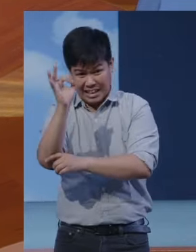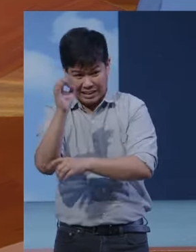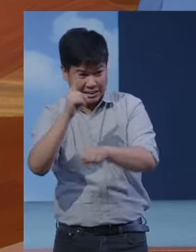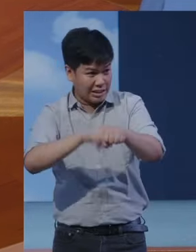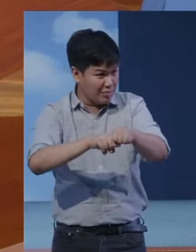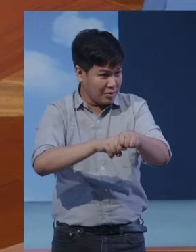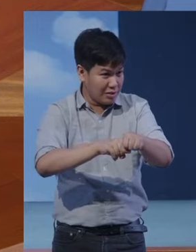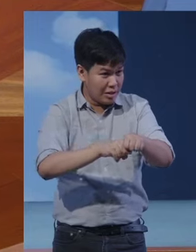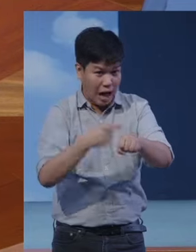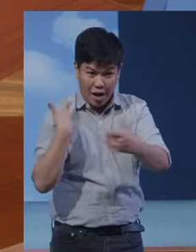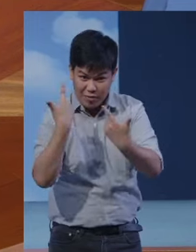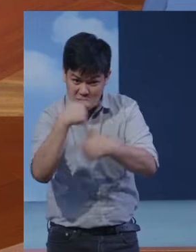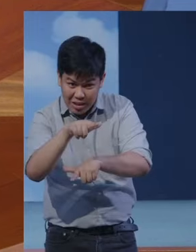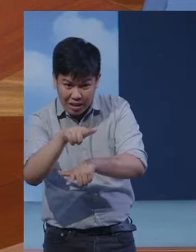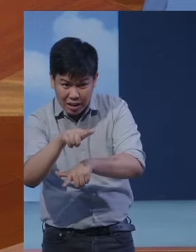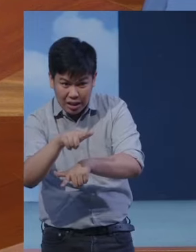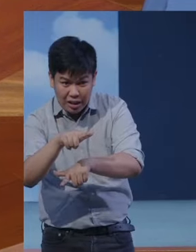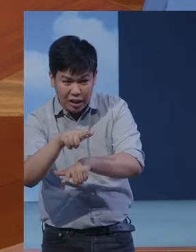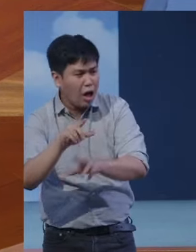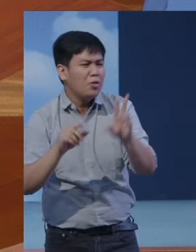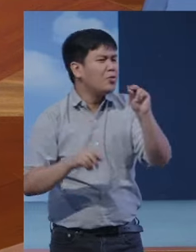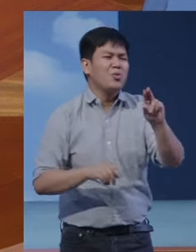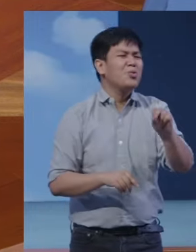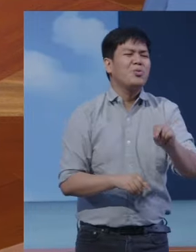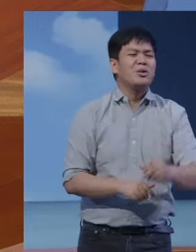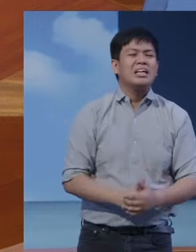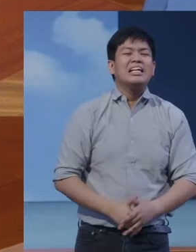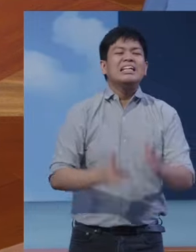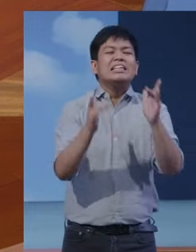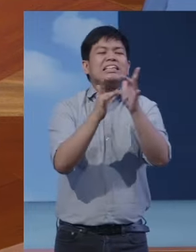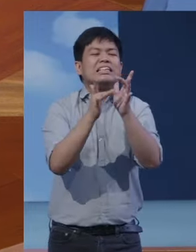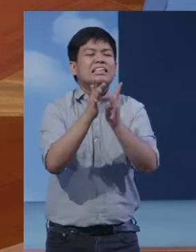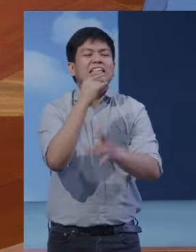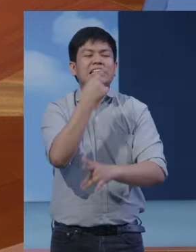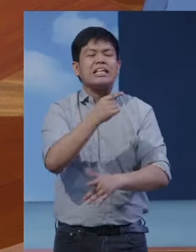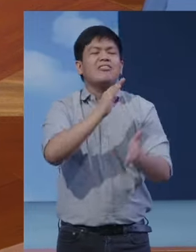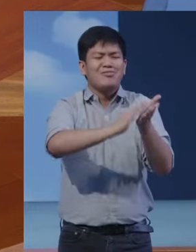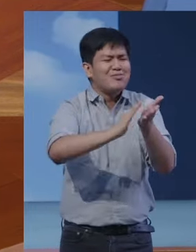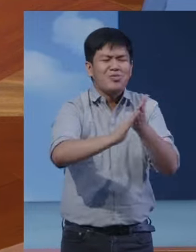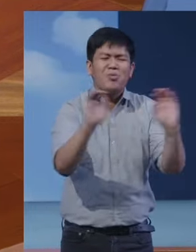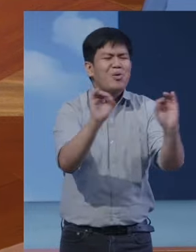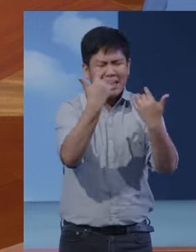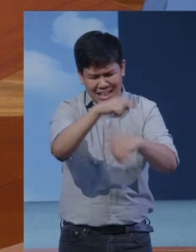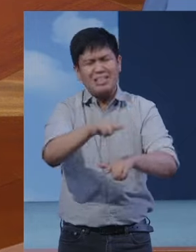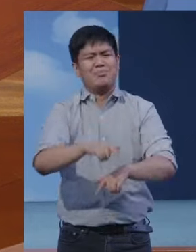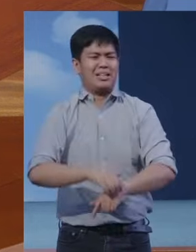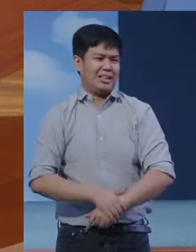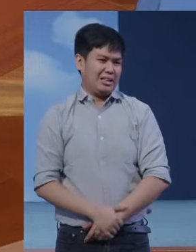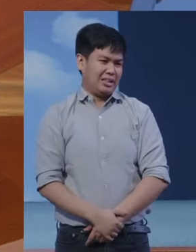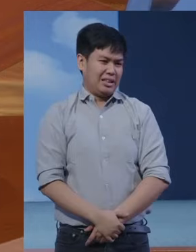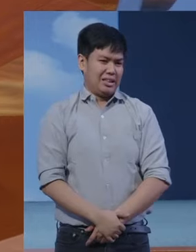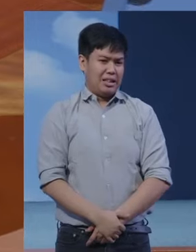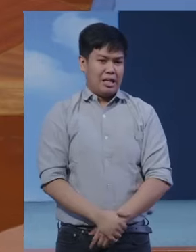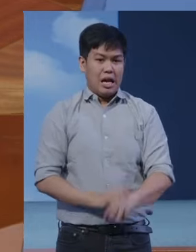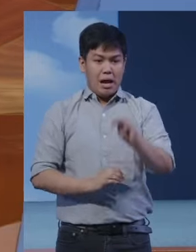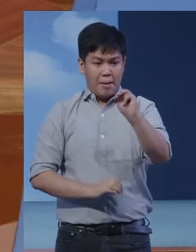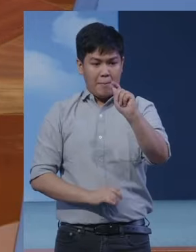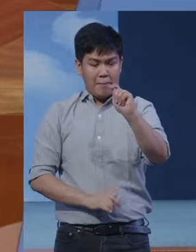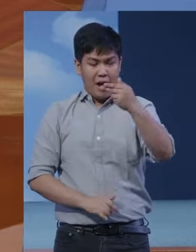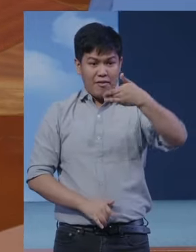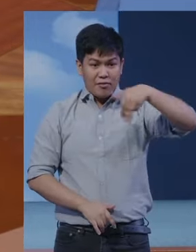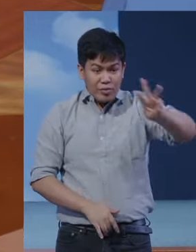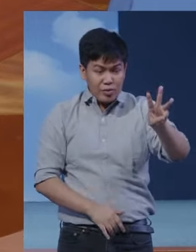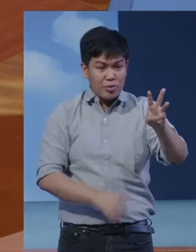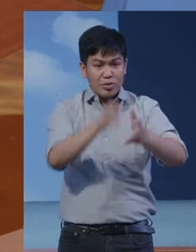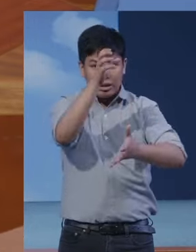490 times Anong ibig sabihin ng panginoon unlimited ang pagpapatawad So yung Matthew 19 kasunod ng